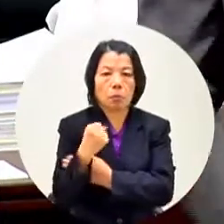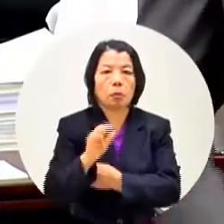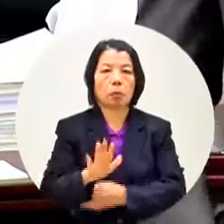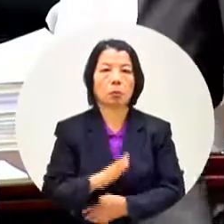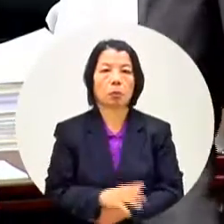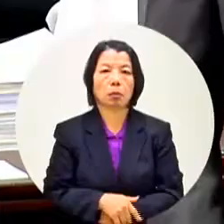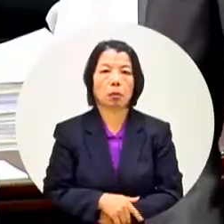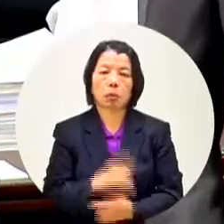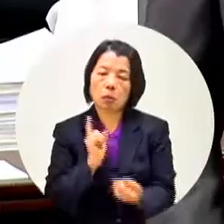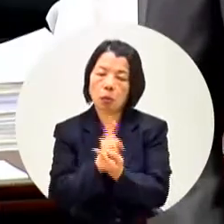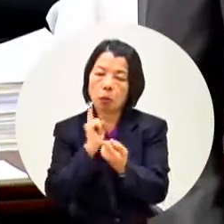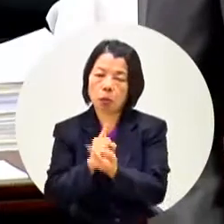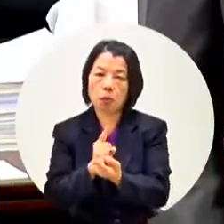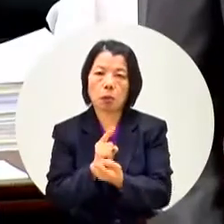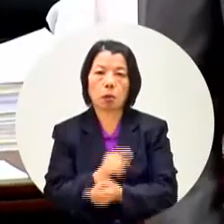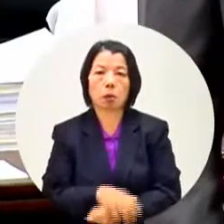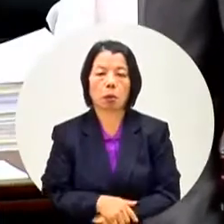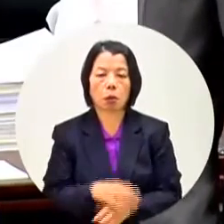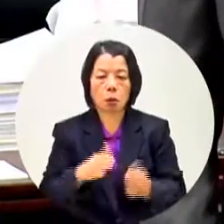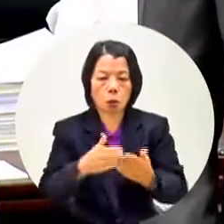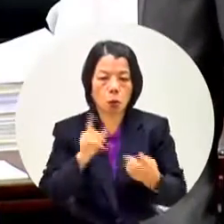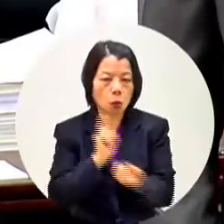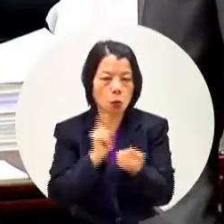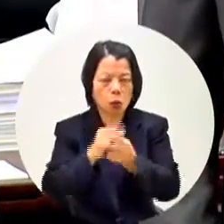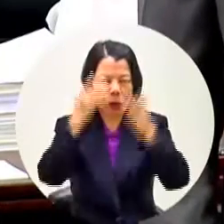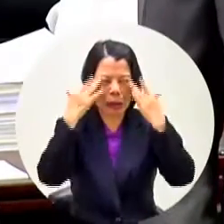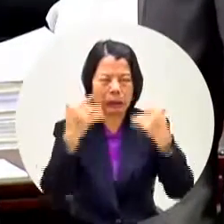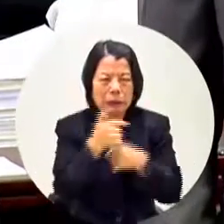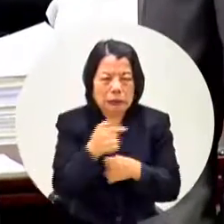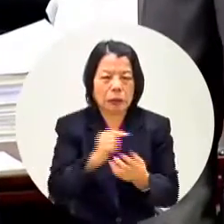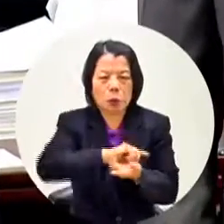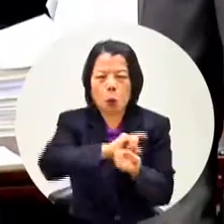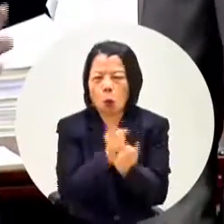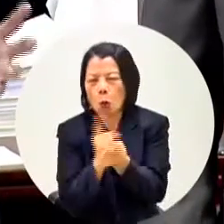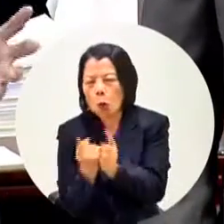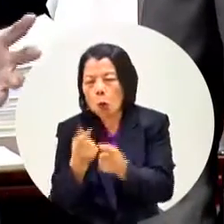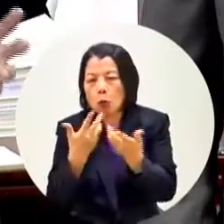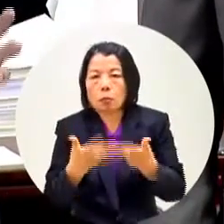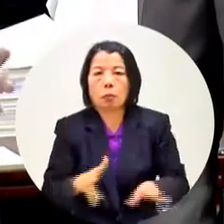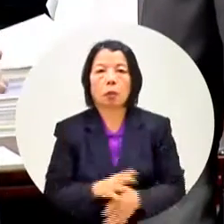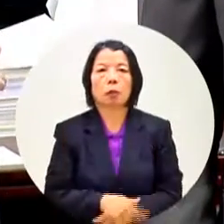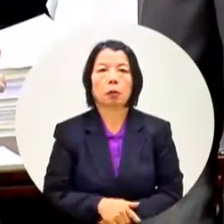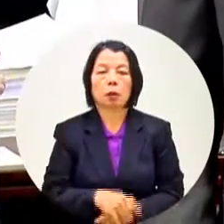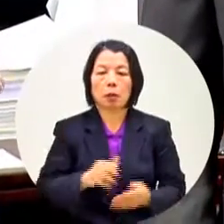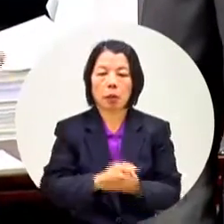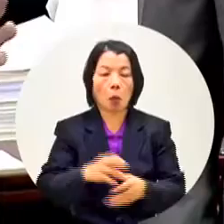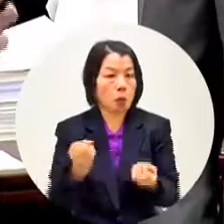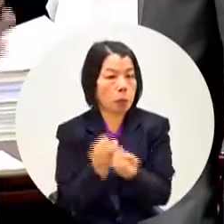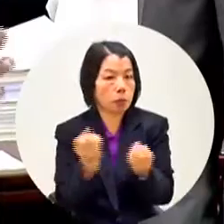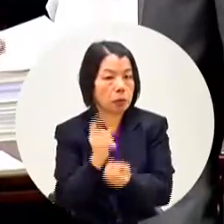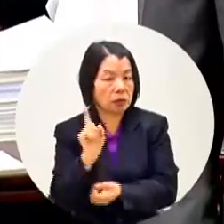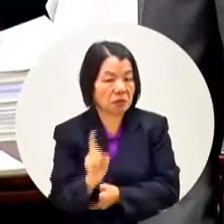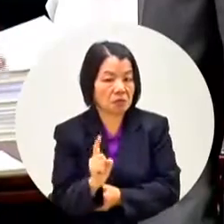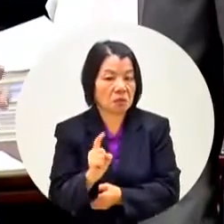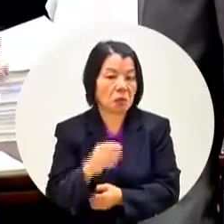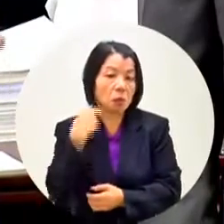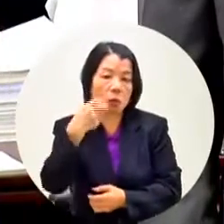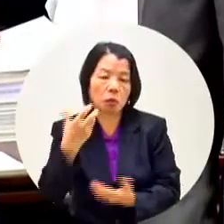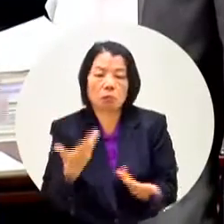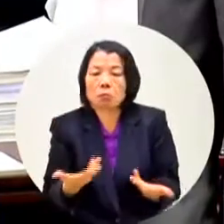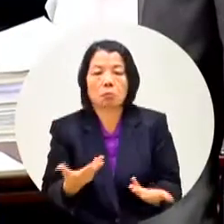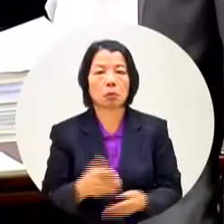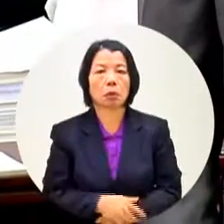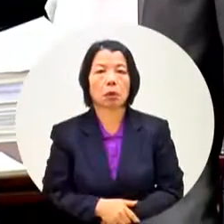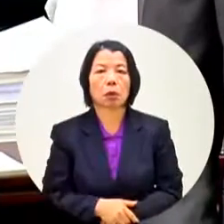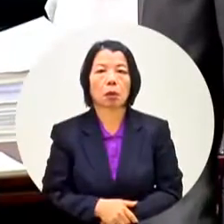道像我们农业局的同仁都是非常努力的，但是在面对好我们的极端气候的一个状